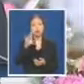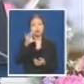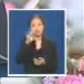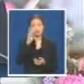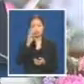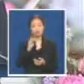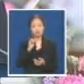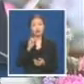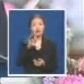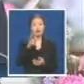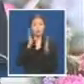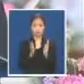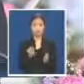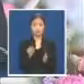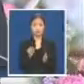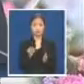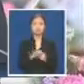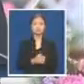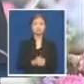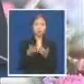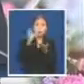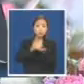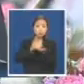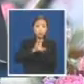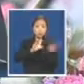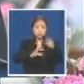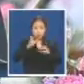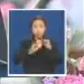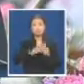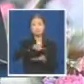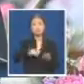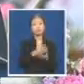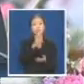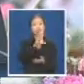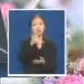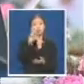1,211,165 รายเงินกองทุนสวัสดิการรวม